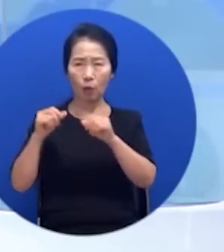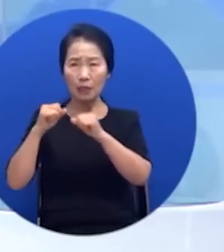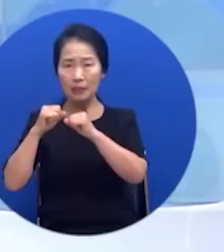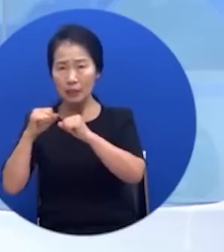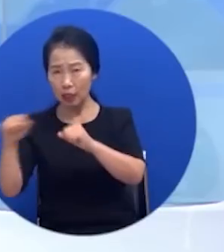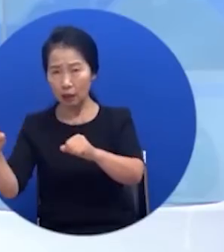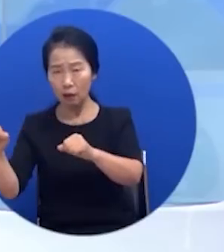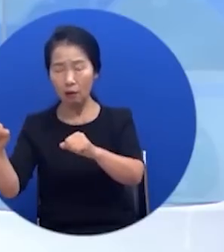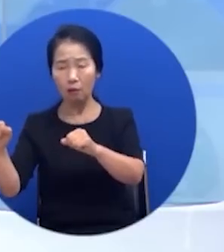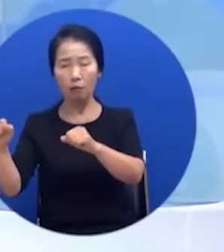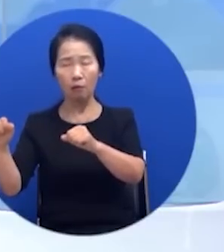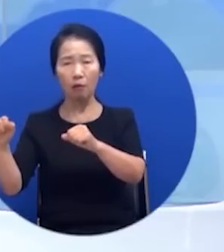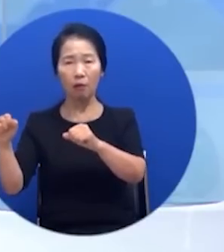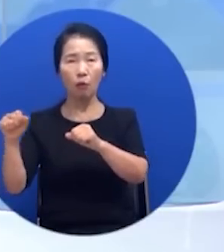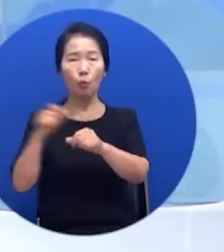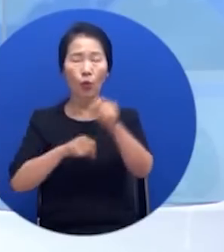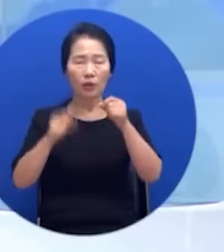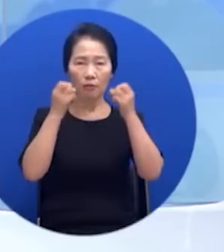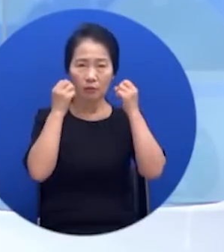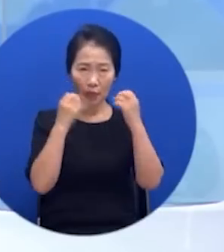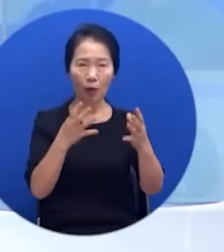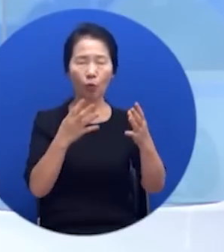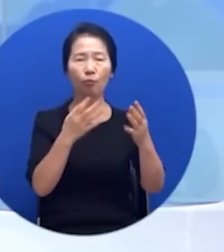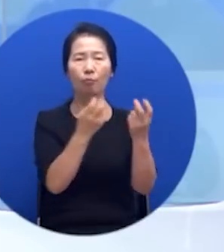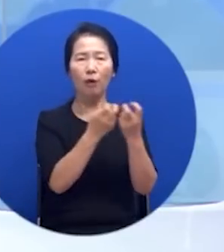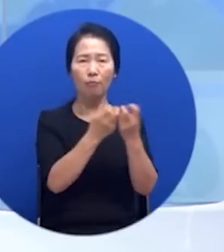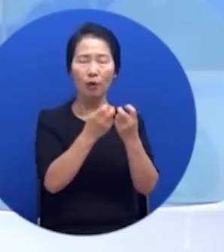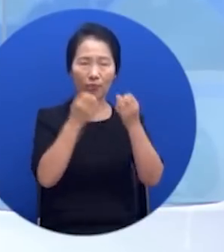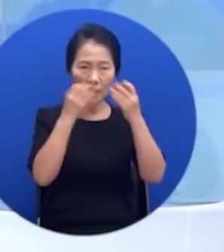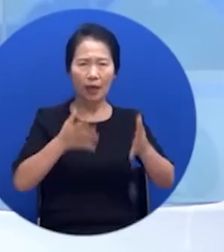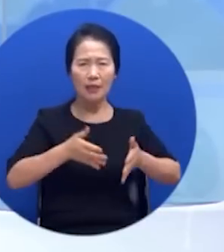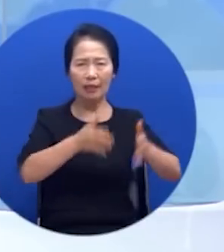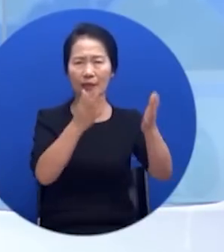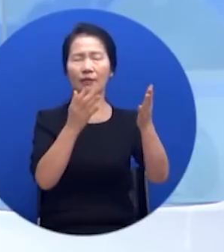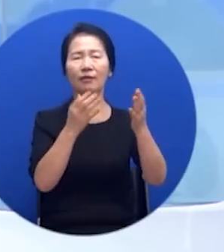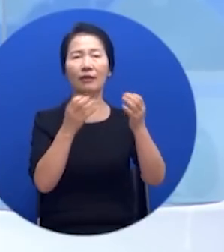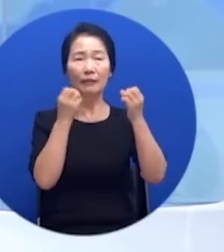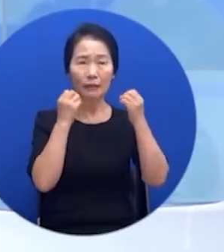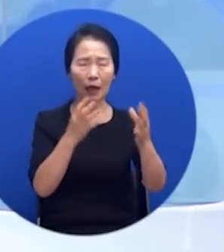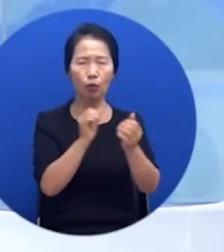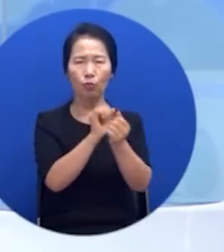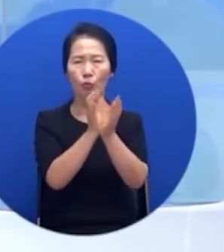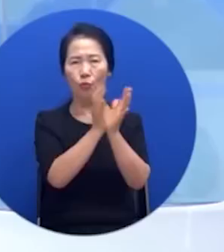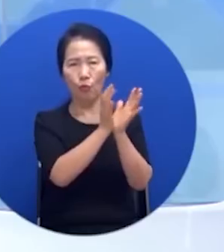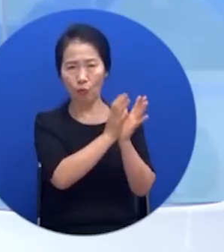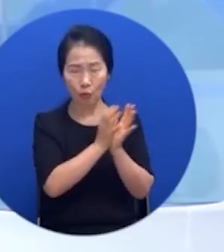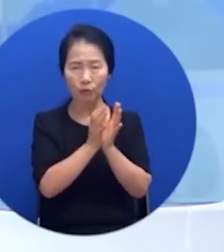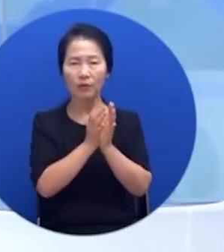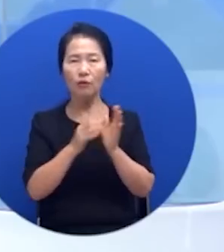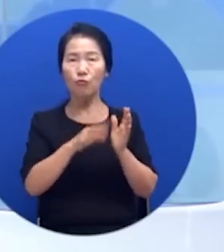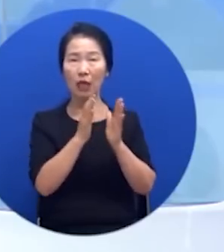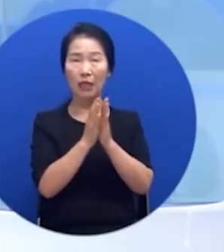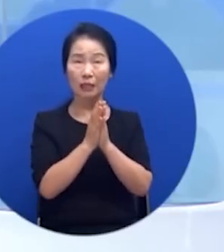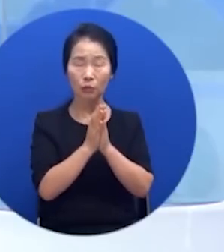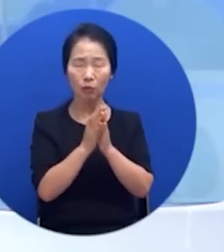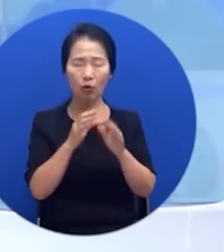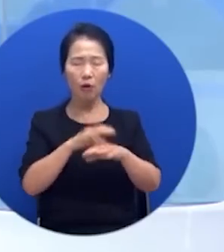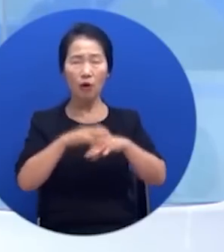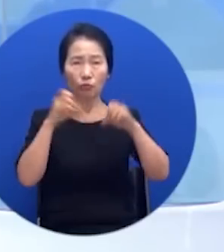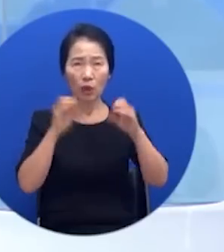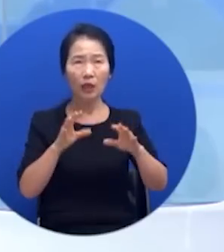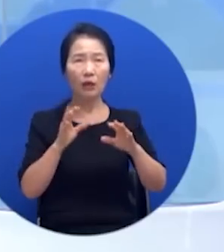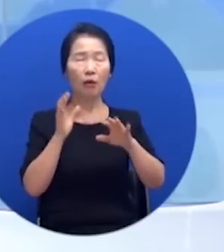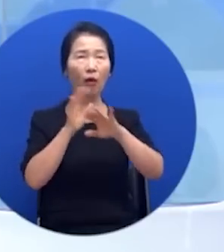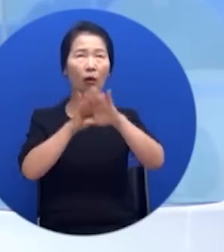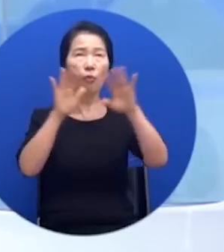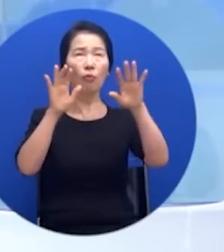세계를 열고 있고 아름다운 꽃을 피우고 있을 텐데 우리의 기도는 결코 헛되이 허공으로 사라지지